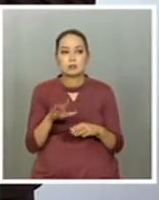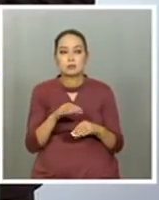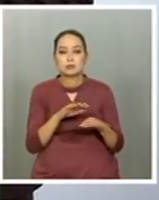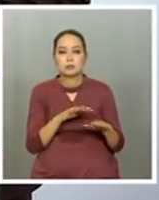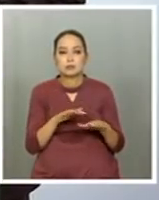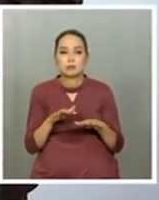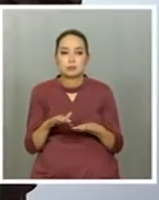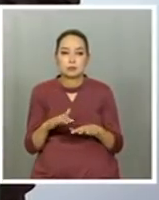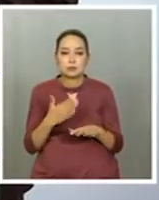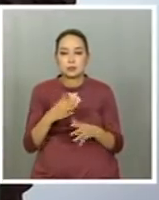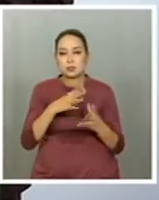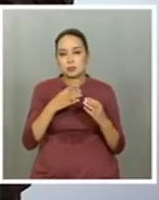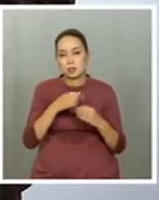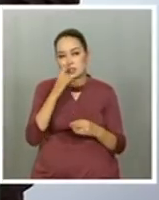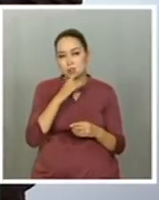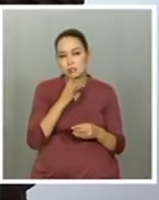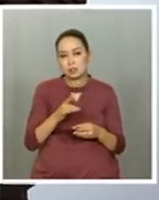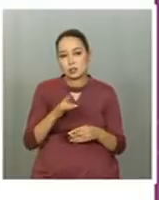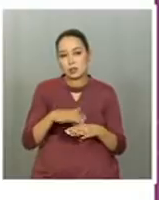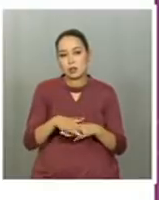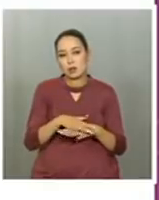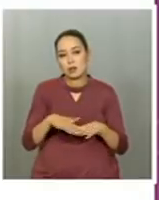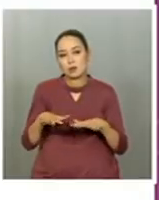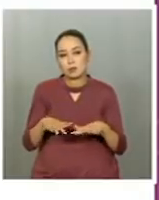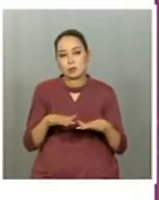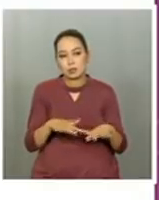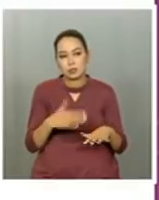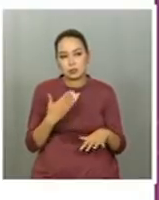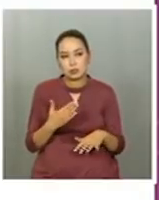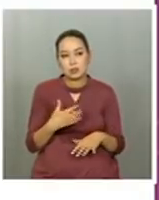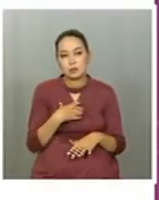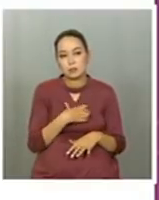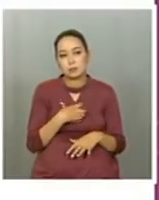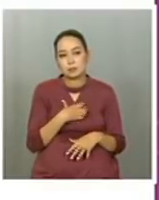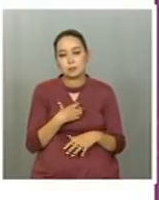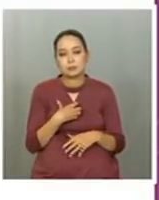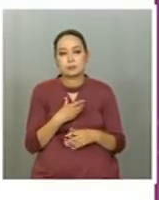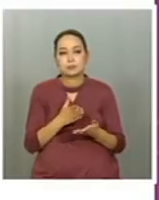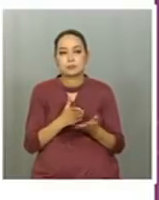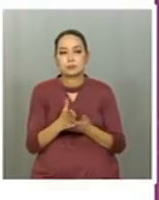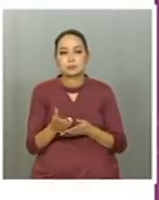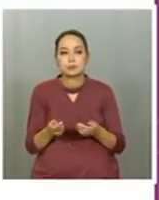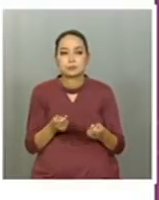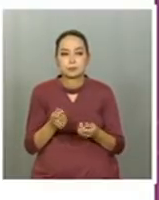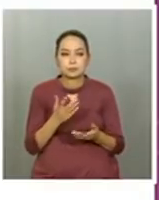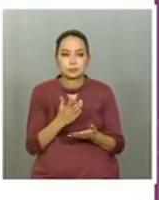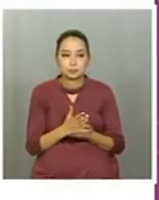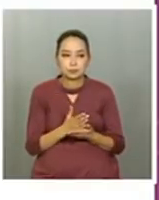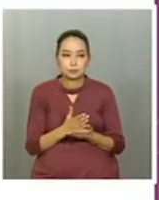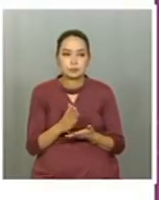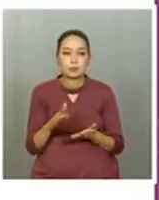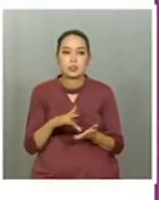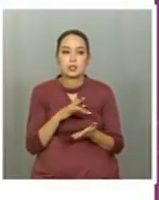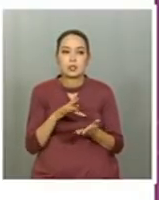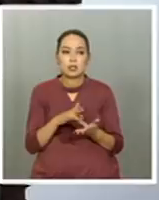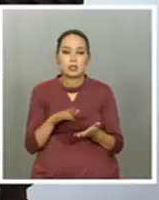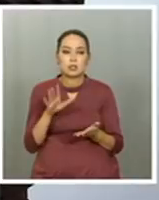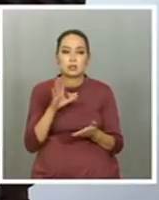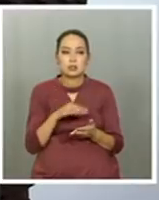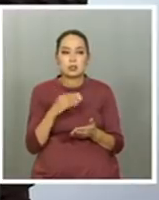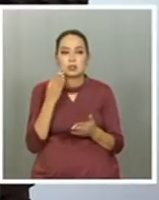жалпы Қазақстан Республикасының аумақты ұйымдастырудағы басым бағыттарының бірі болып саналады. Мұнда қалаларды белсенді дамыта